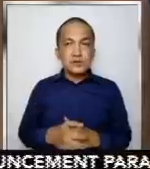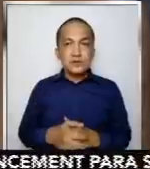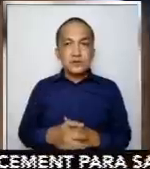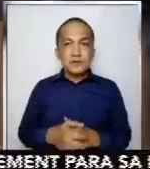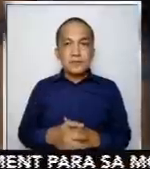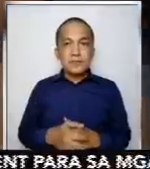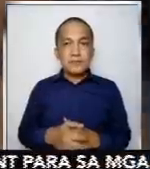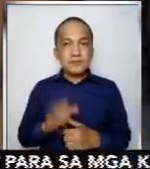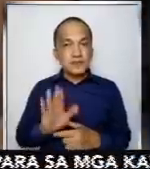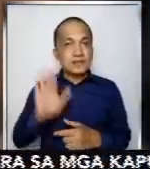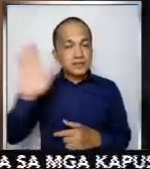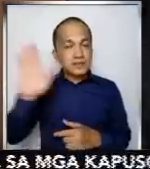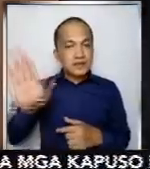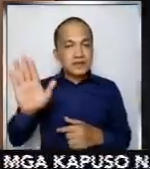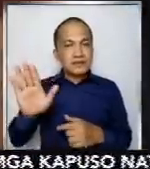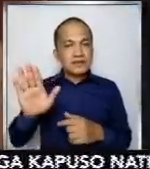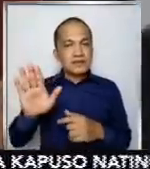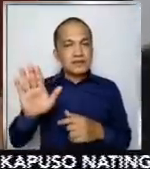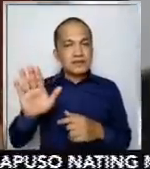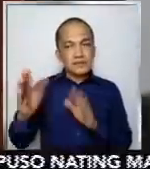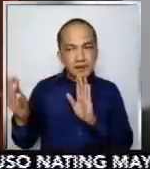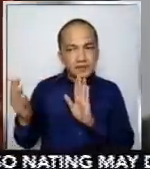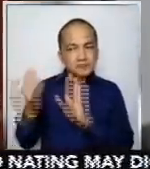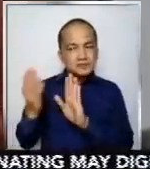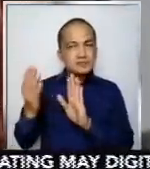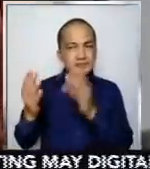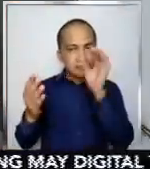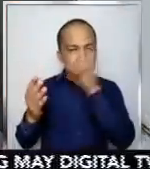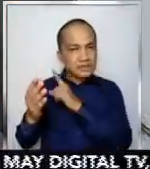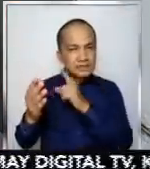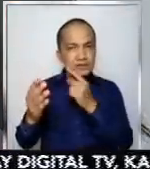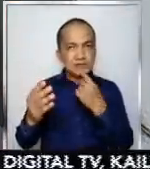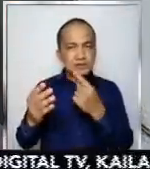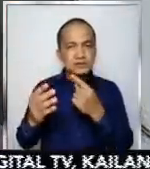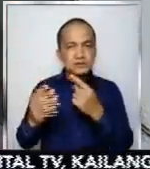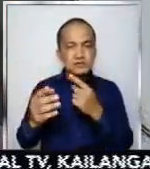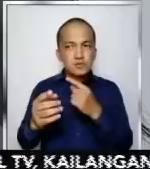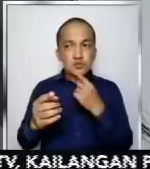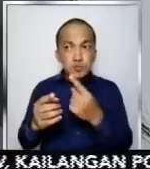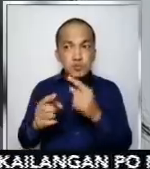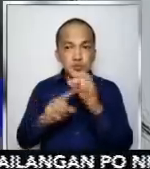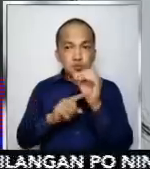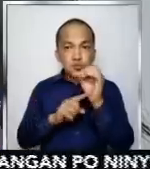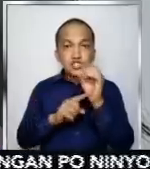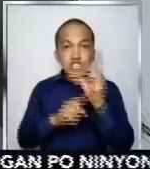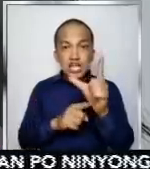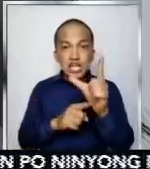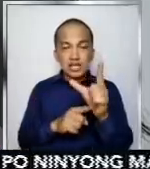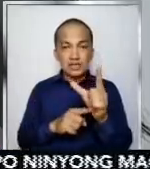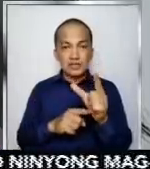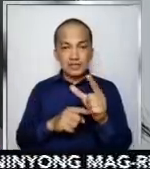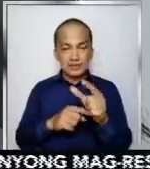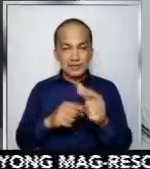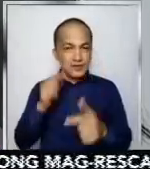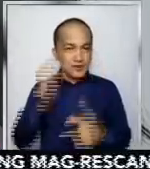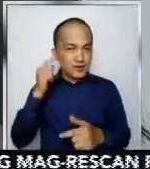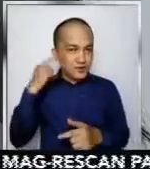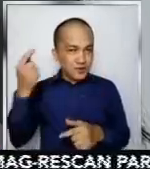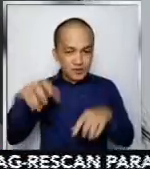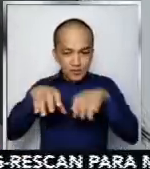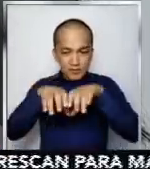front is that these are genuine or authentic gold bars. So through this online